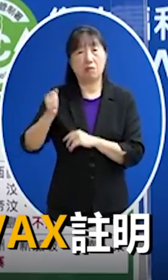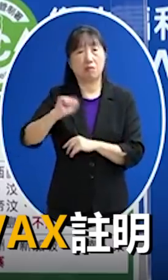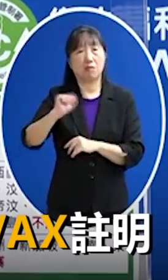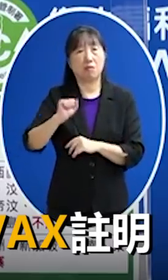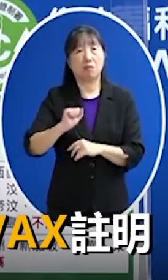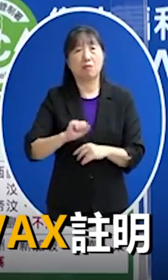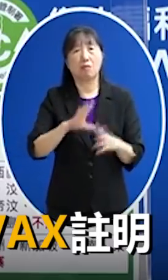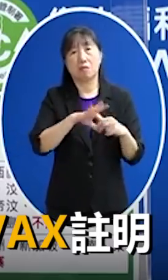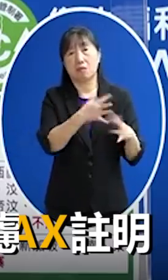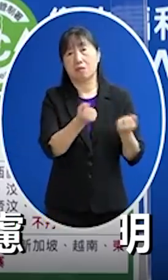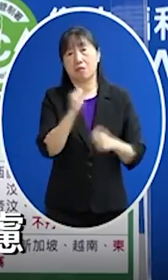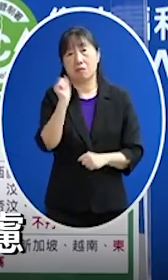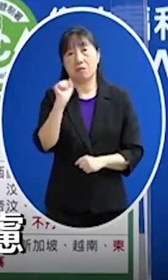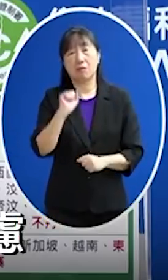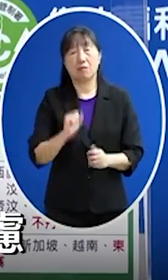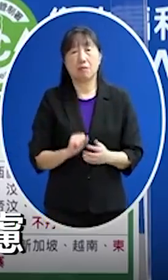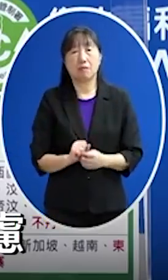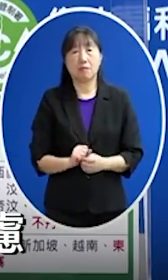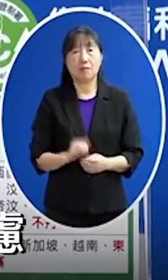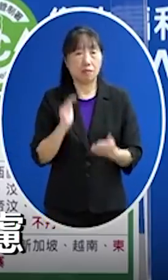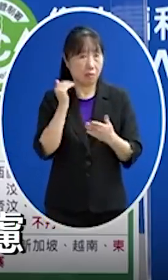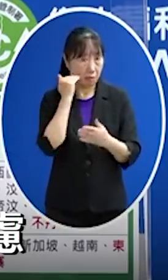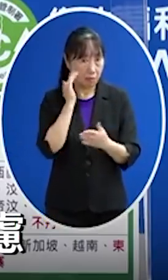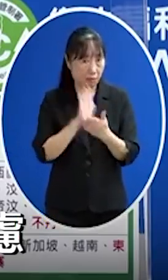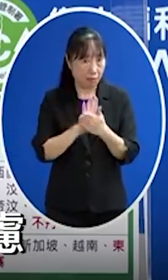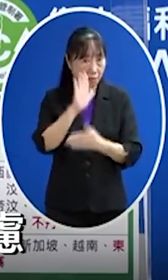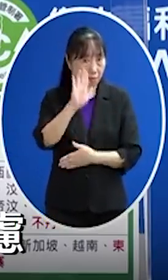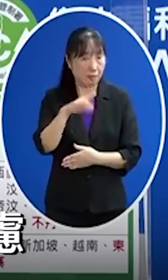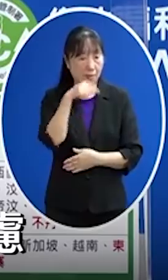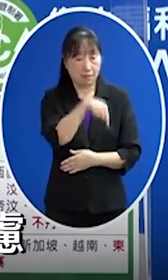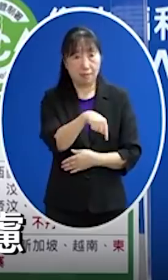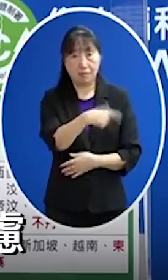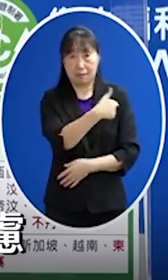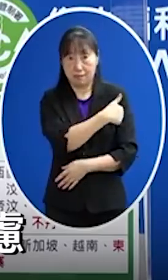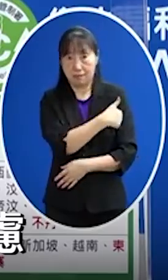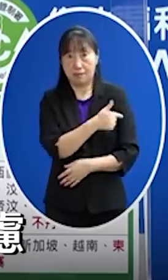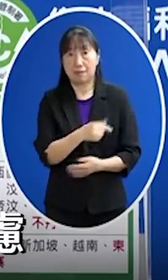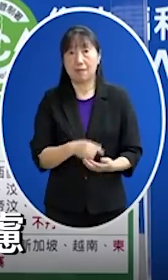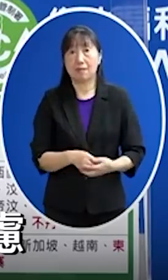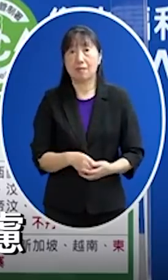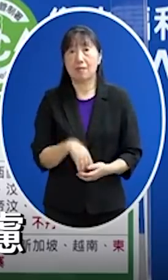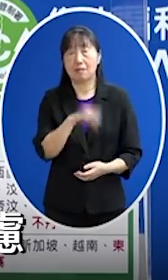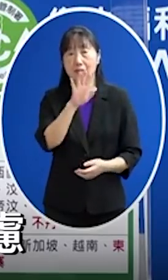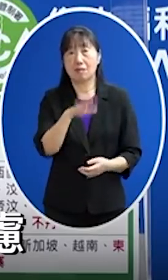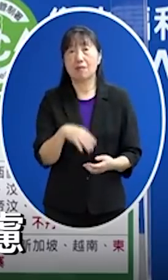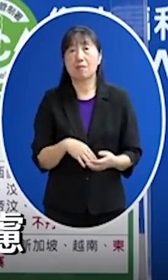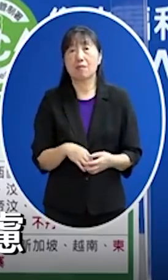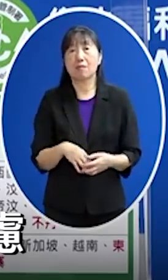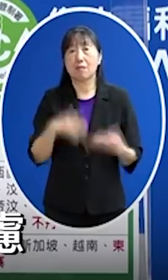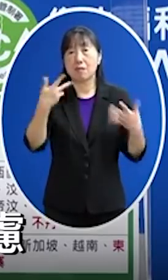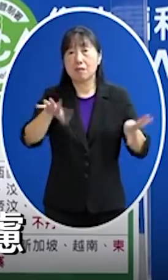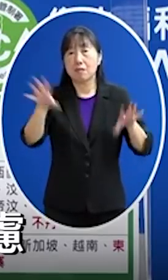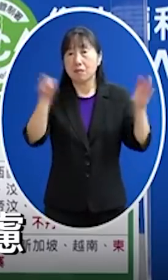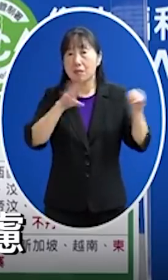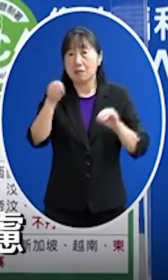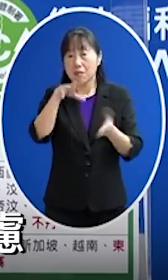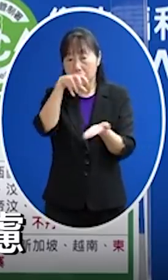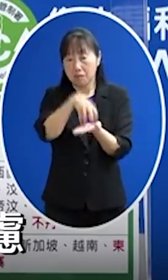没有接受。那当然未来如果这些相关的疫苗得到更多的准许跟更多的科学的